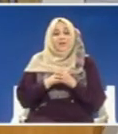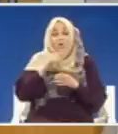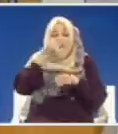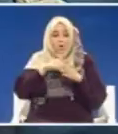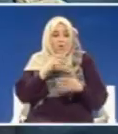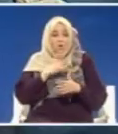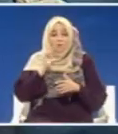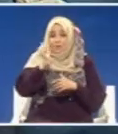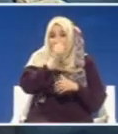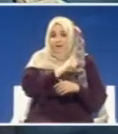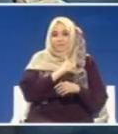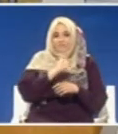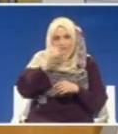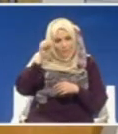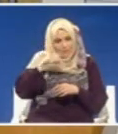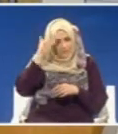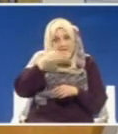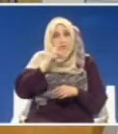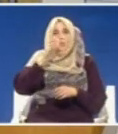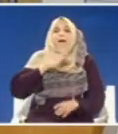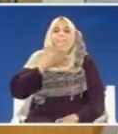قلوبنا بأن الله تعالى يحبنا.